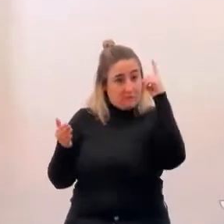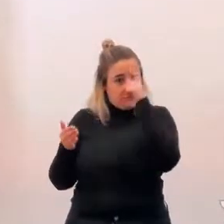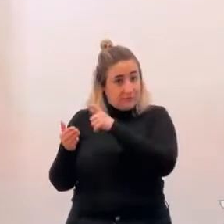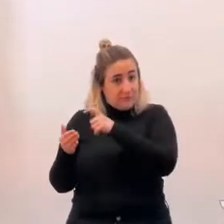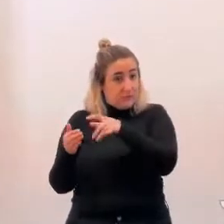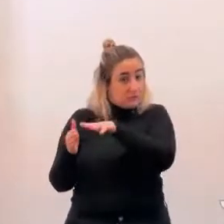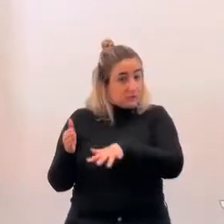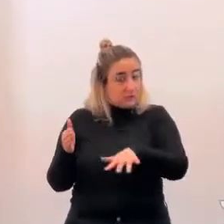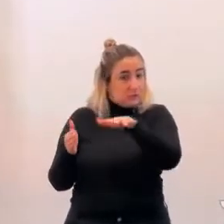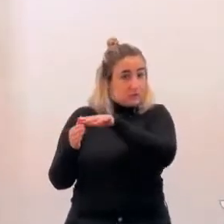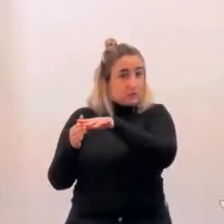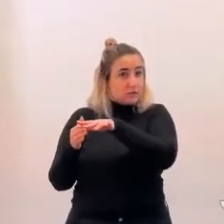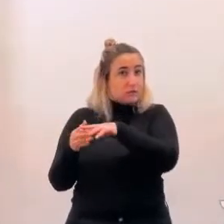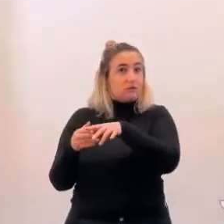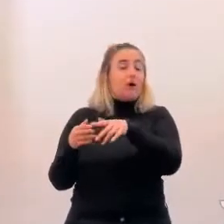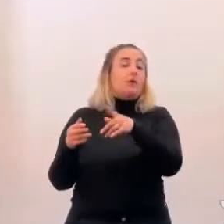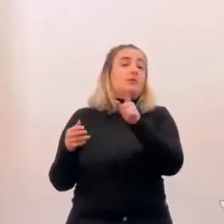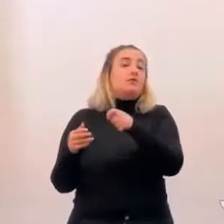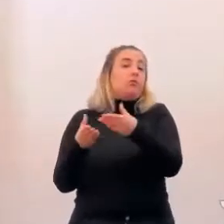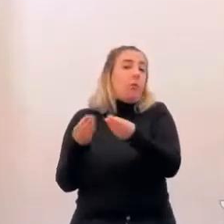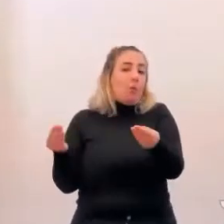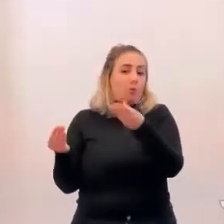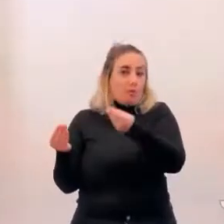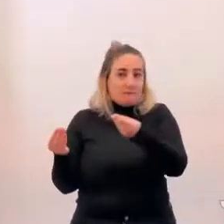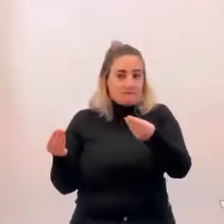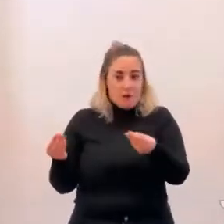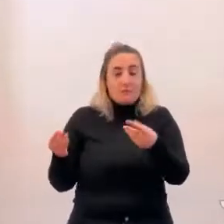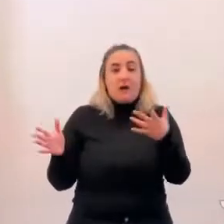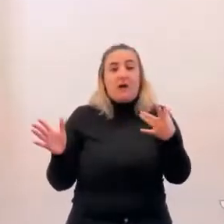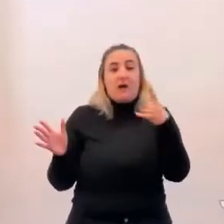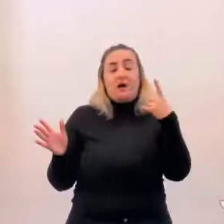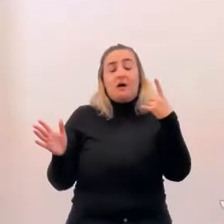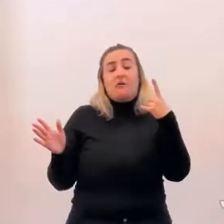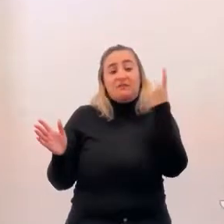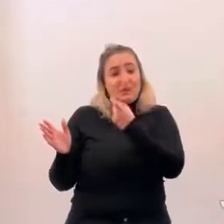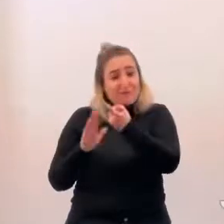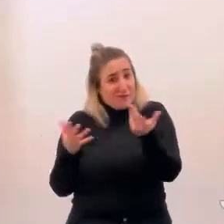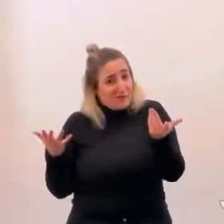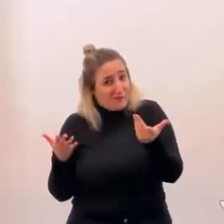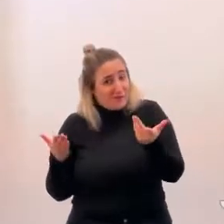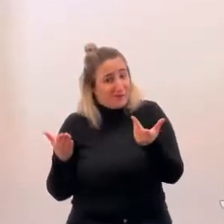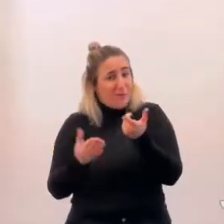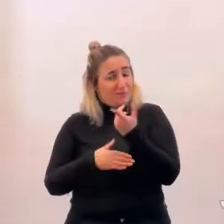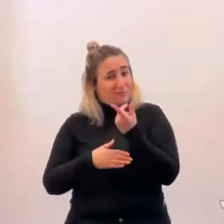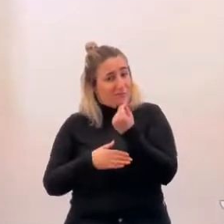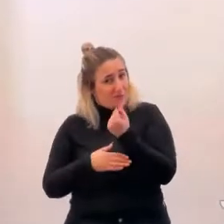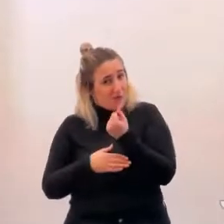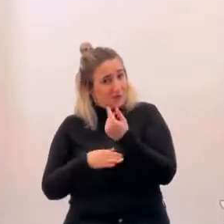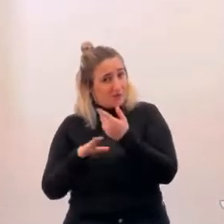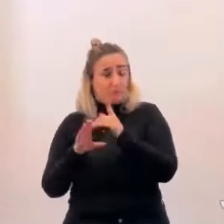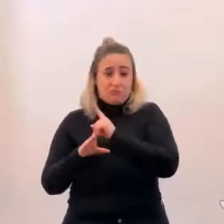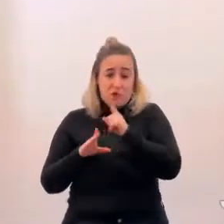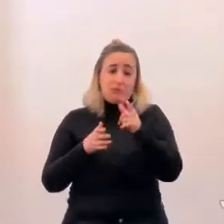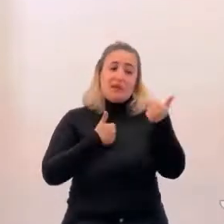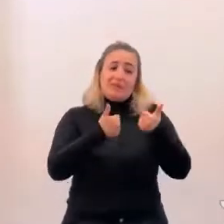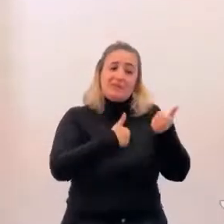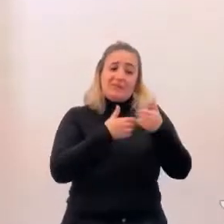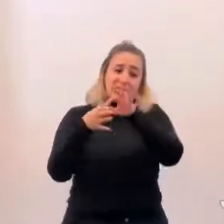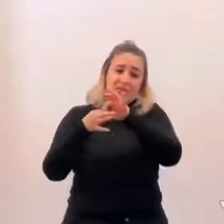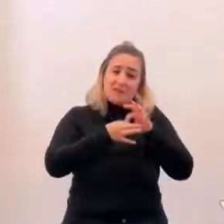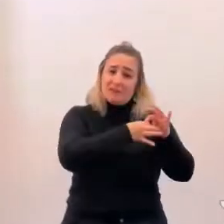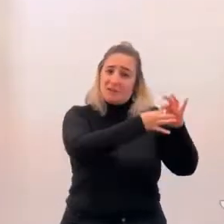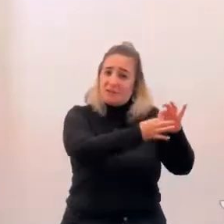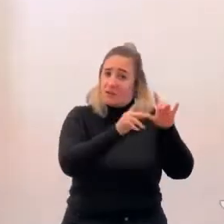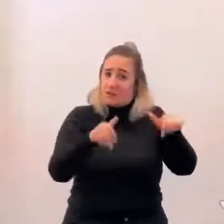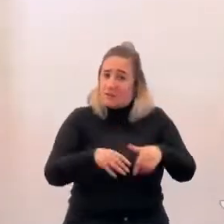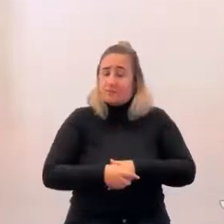a de nombreux et ces difficultés ne sont pas forcément que de nature financière et l'ensemble des services. Ce lien-là,